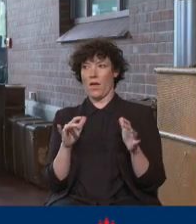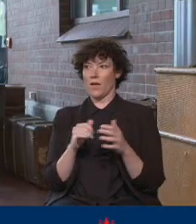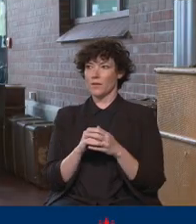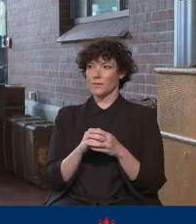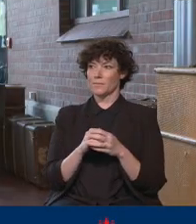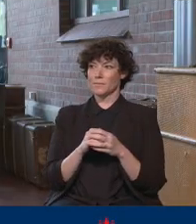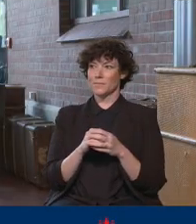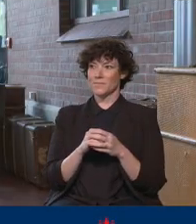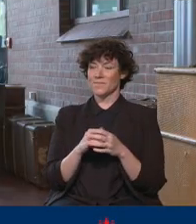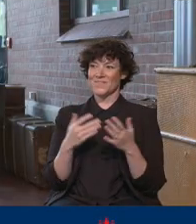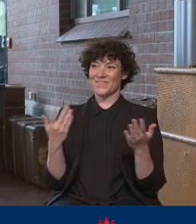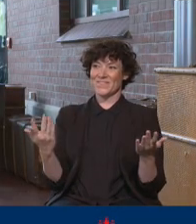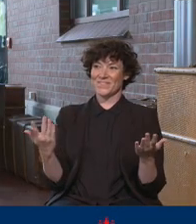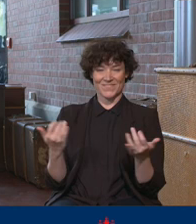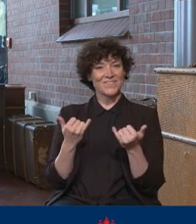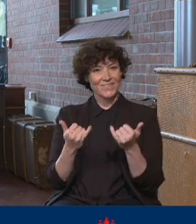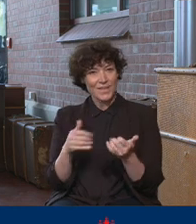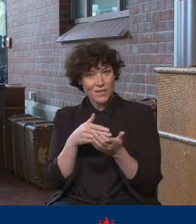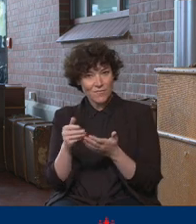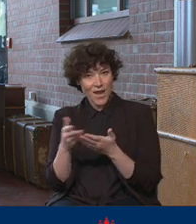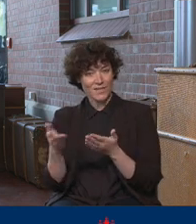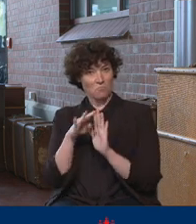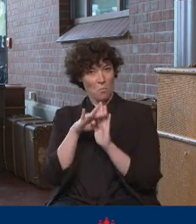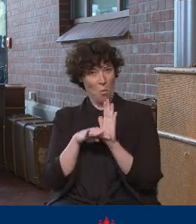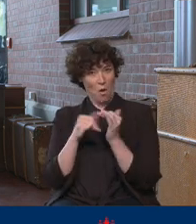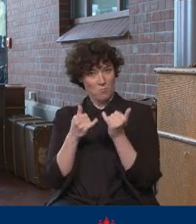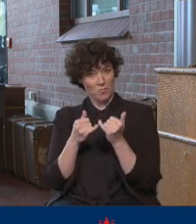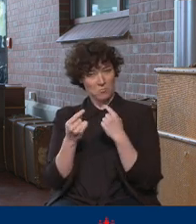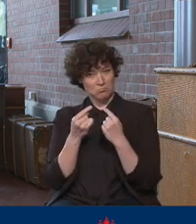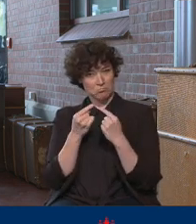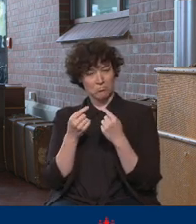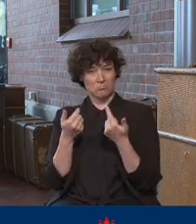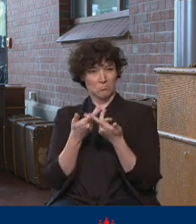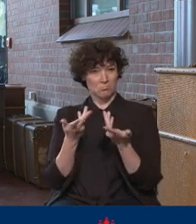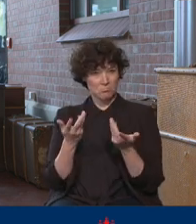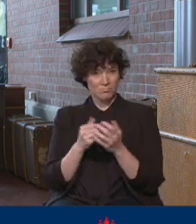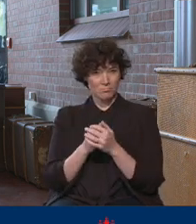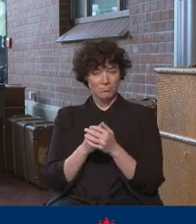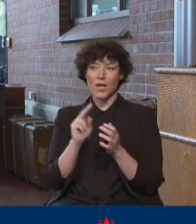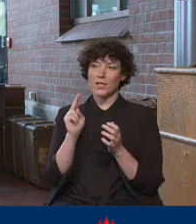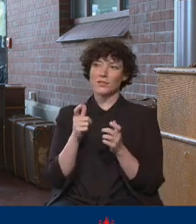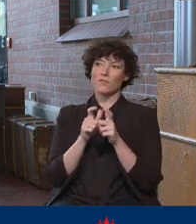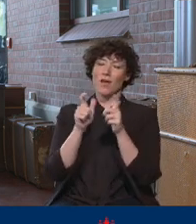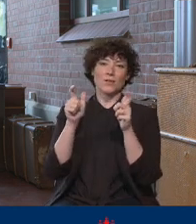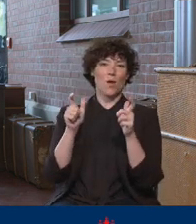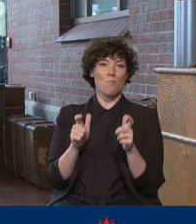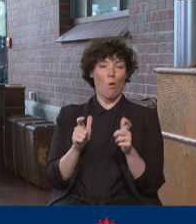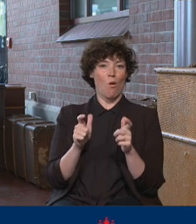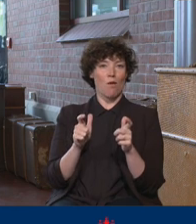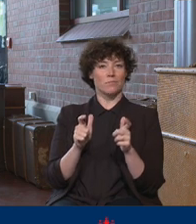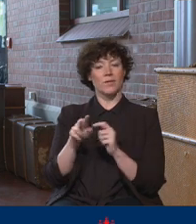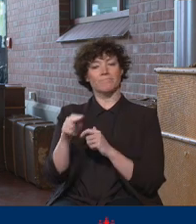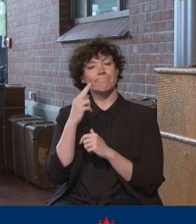ja meine weiter im programm wir haben für den zweiten block sogenannte blitz